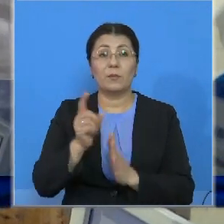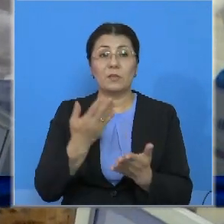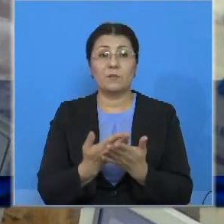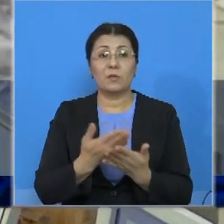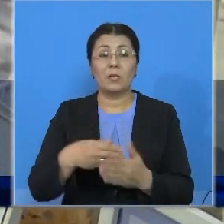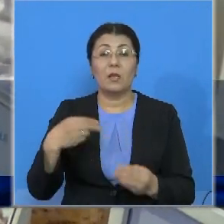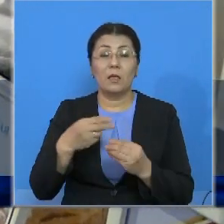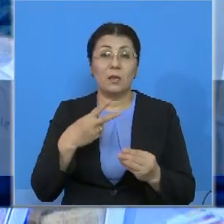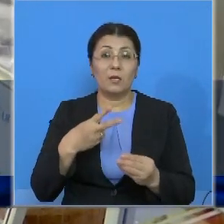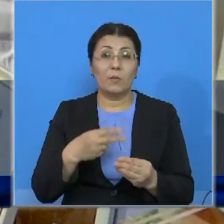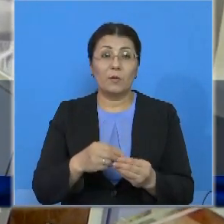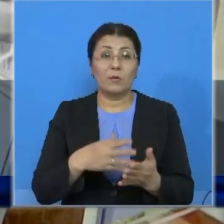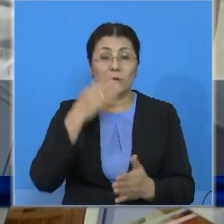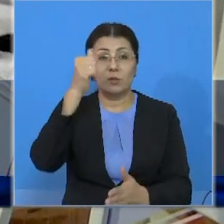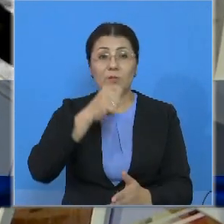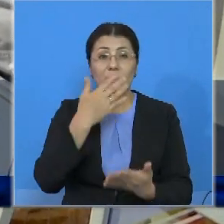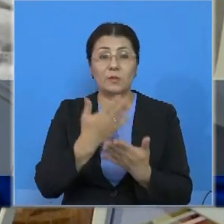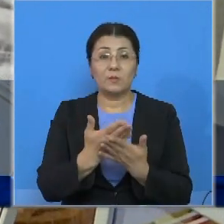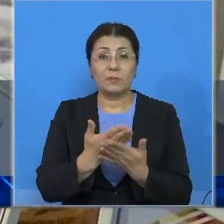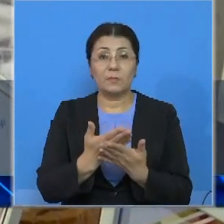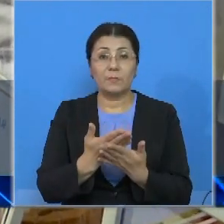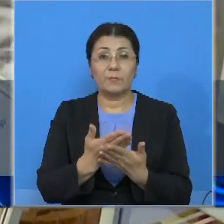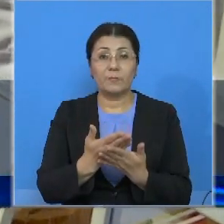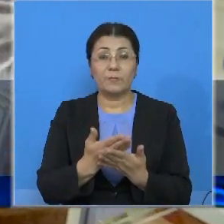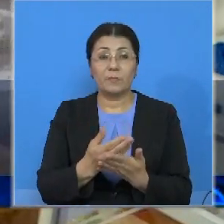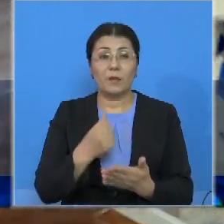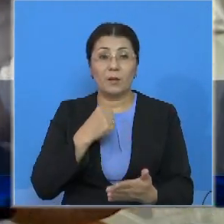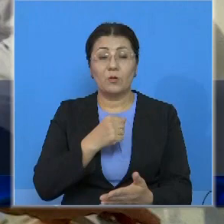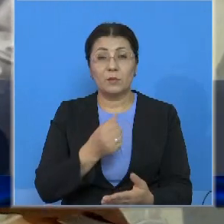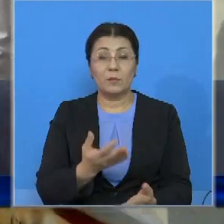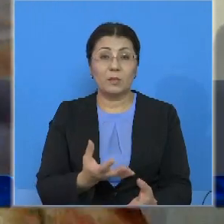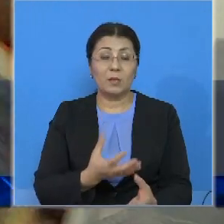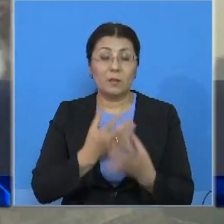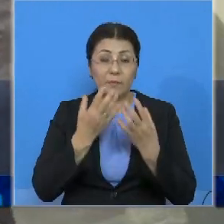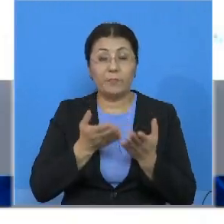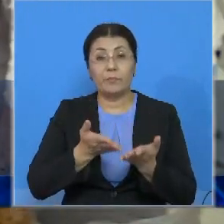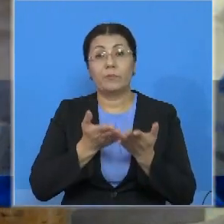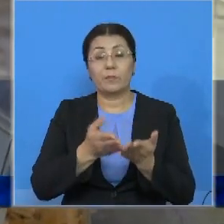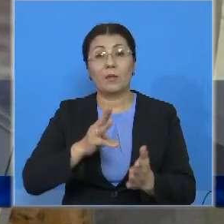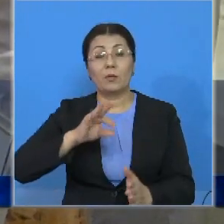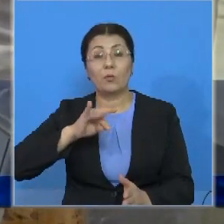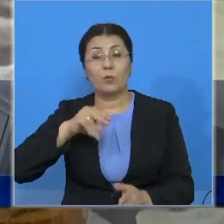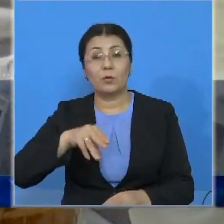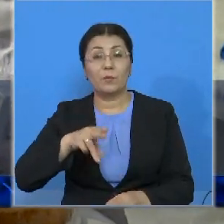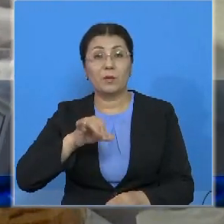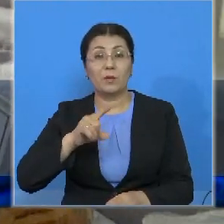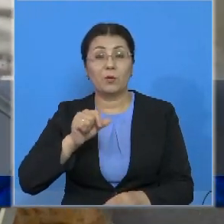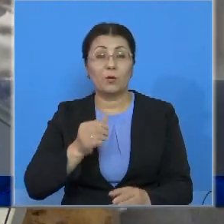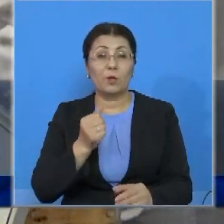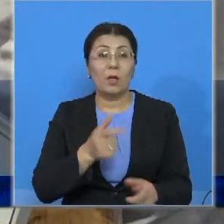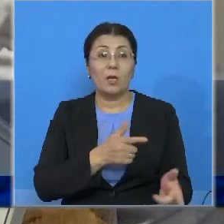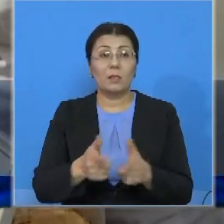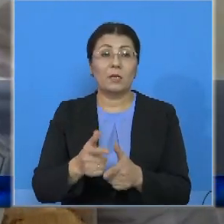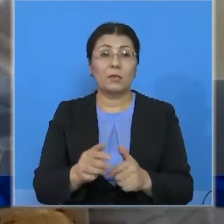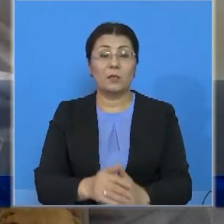қосымша осы бүкіл тойдың бәрін сіз алып отырсыз. Тұрттар барлық өнімдер, нанның бірдеп істеп отырмыз. Сосын жаңа жартылай дайын өнімдер жасаймыз.